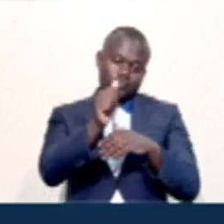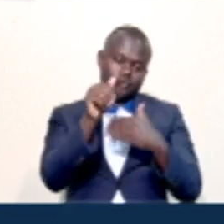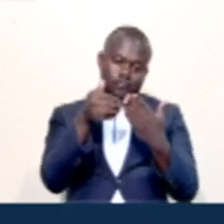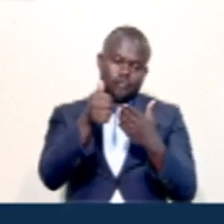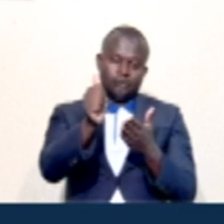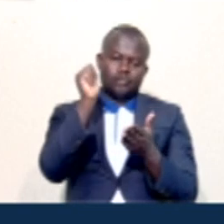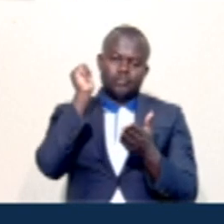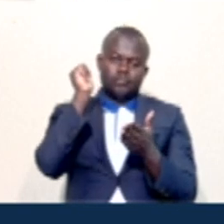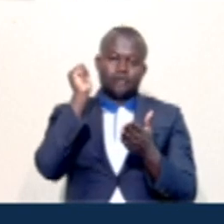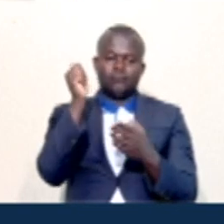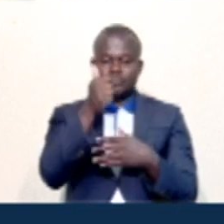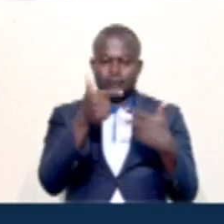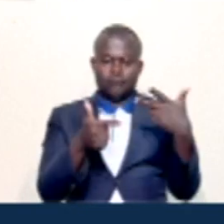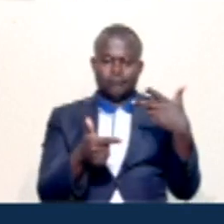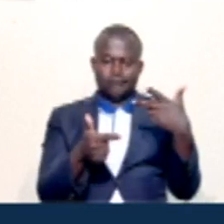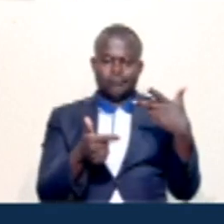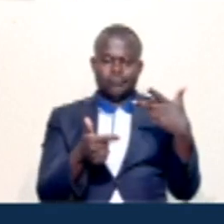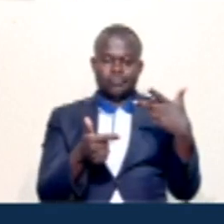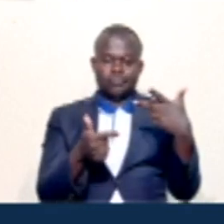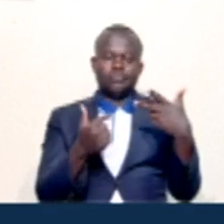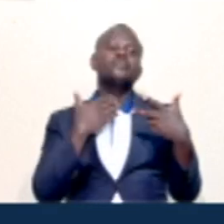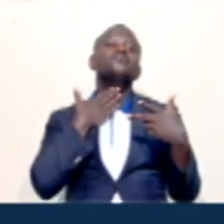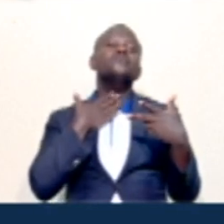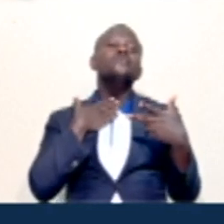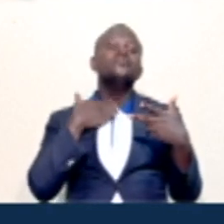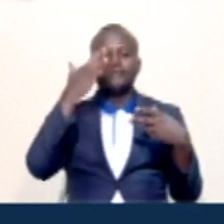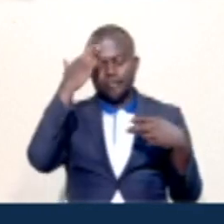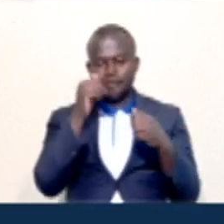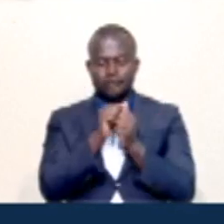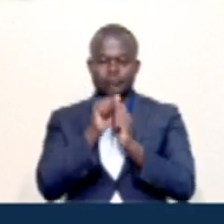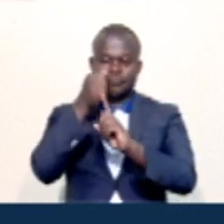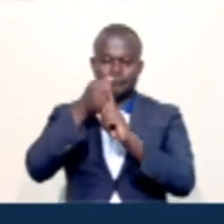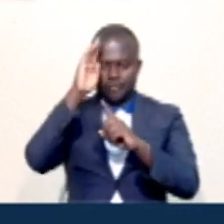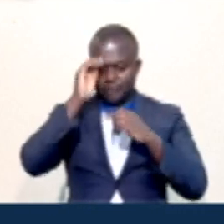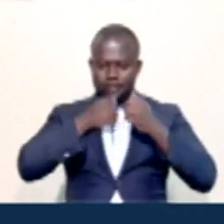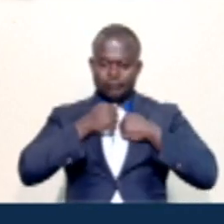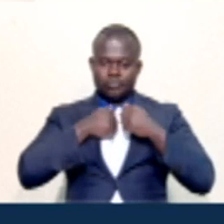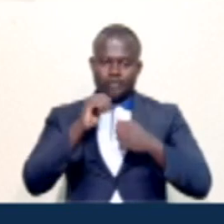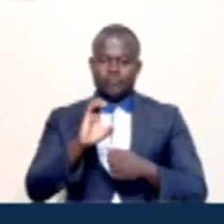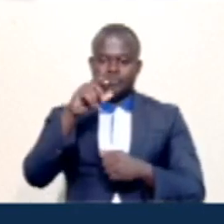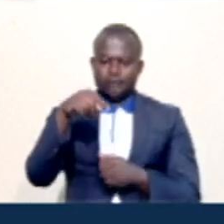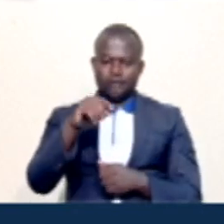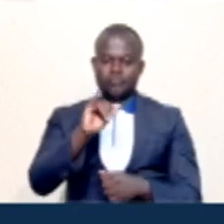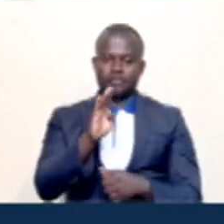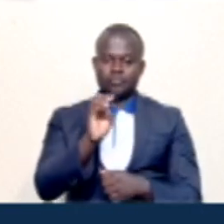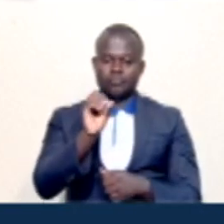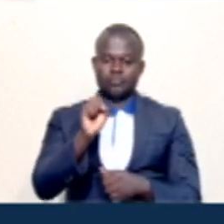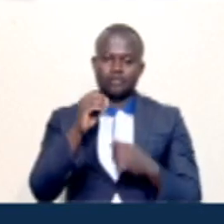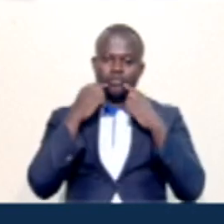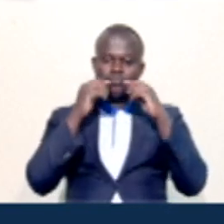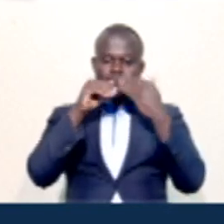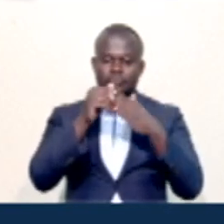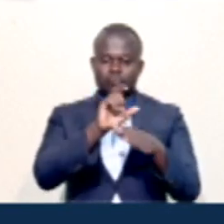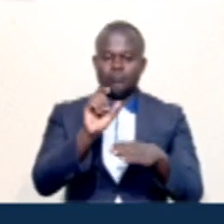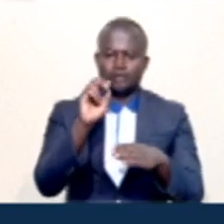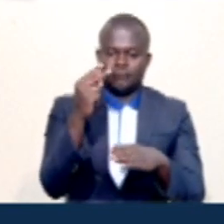ngo. Ibyo bintu bitatu nibyo twifuza ko abaturage bibuka. Umuvugizi wa polisi y'u Rwanda CP John Bosco Kabera wavuga ko muri